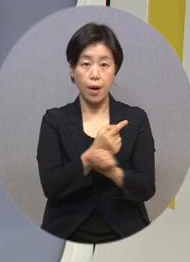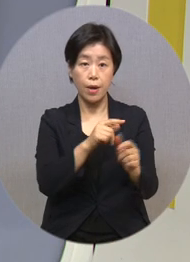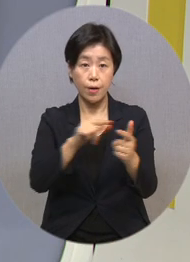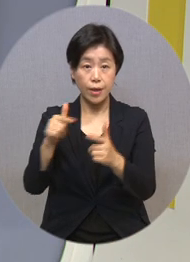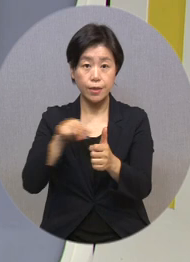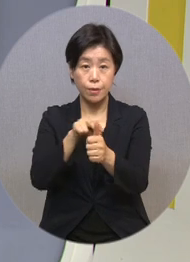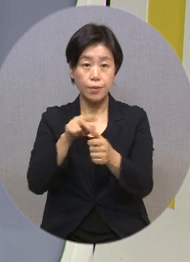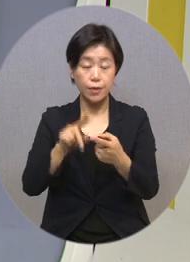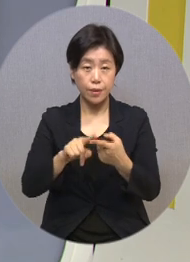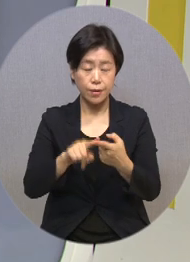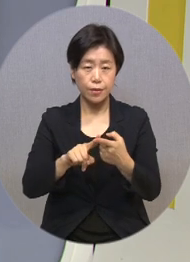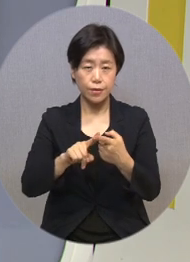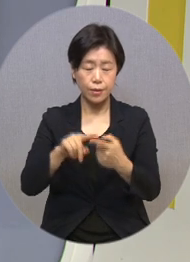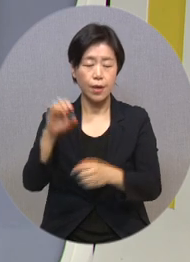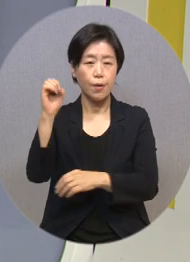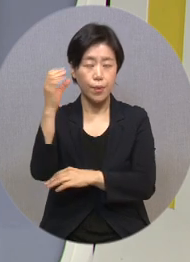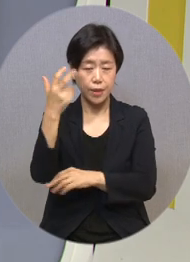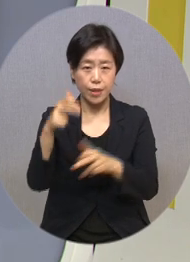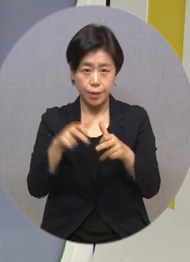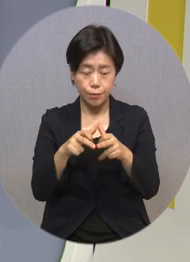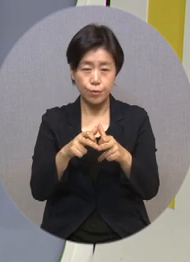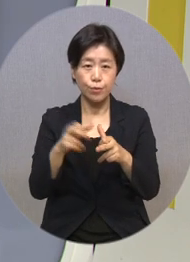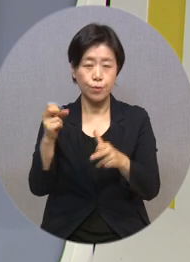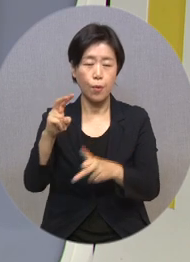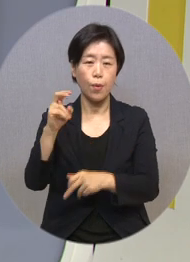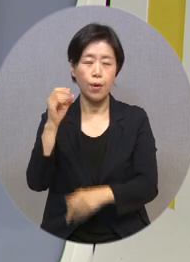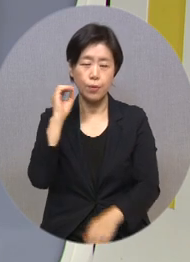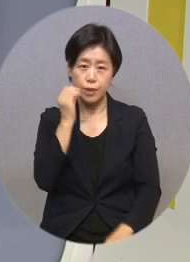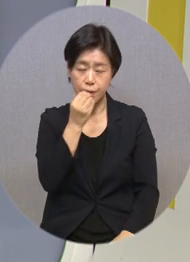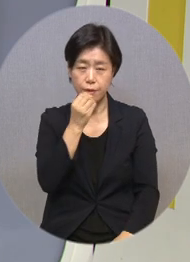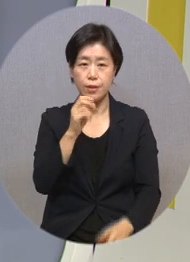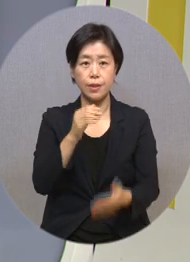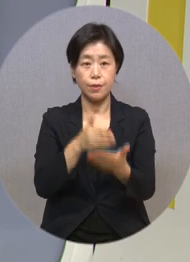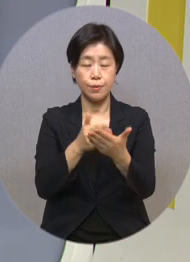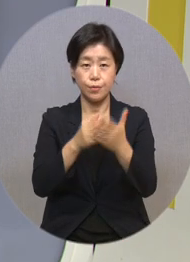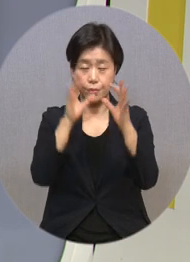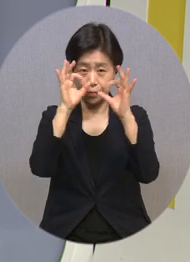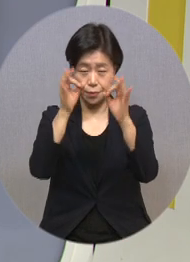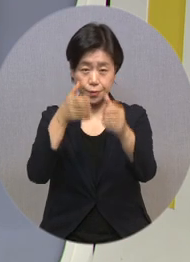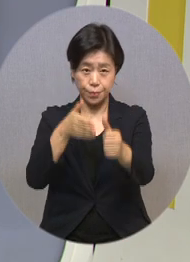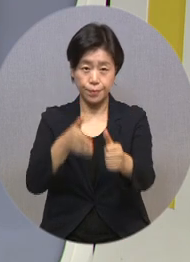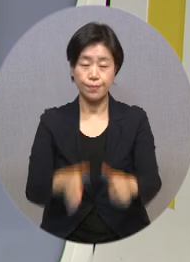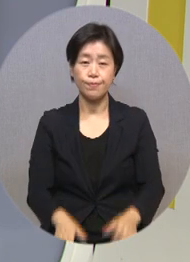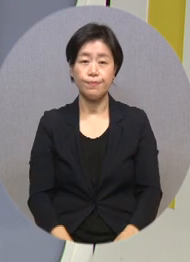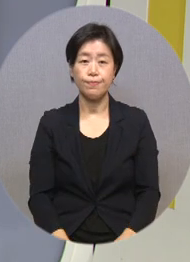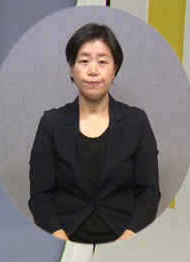사항은 월표뉴스 홈페이지와 장애인신문, 복지TV 뉴스를 통해 확인할 수 있습니다.